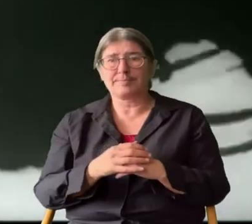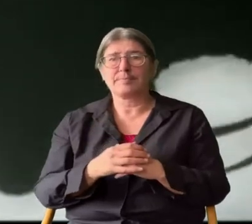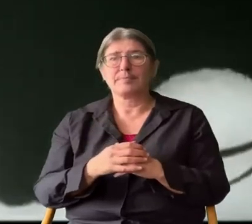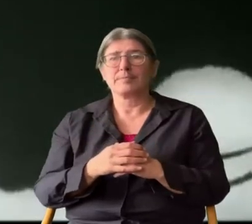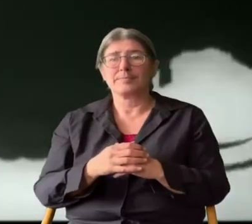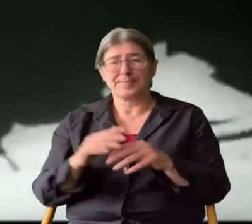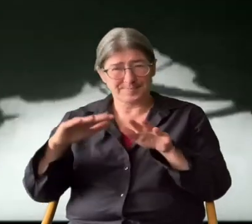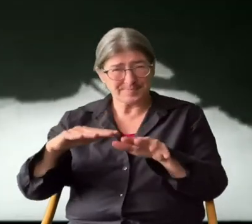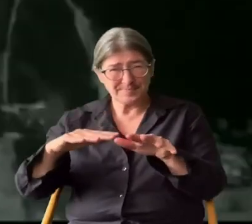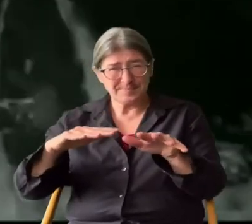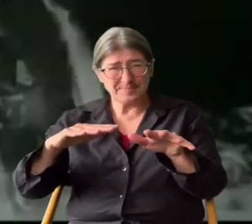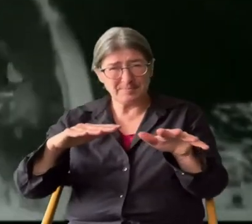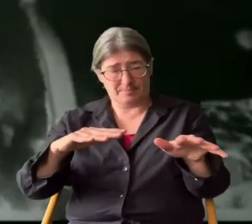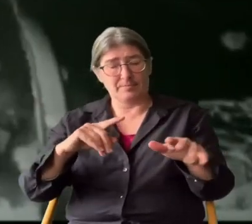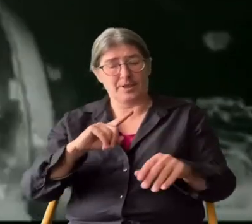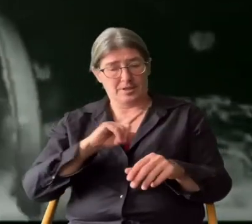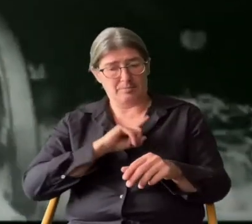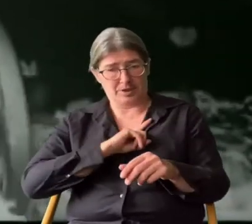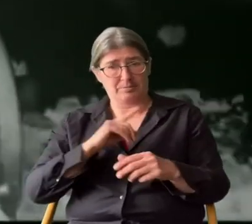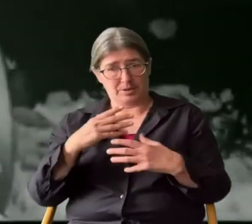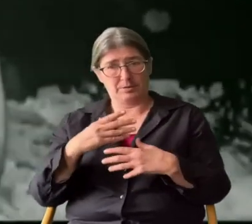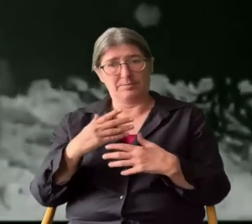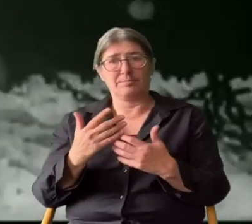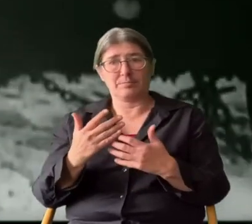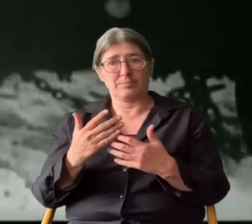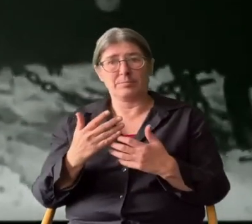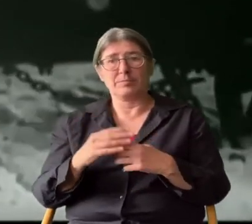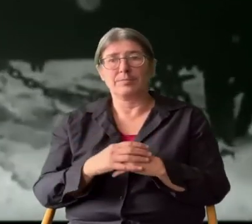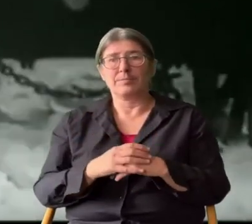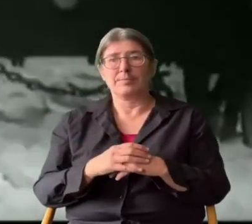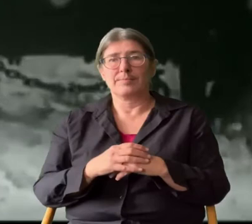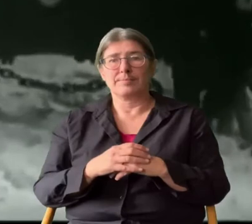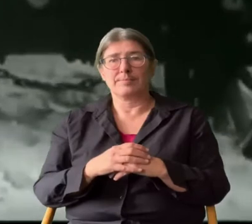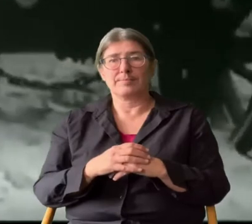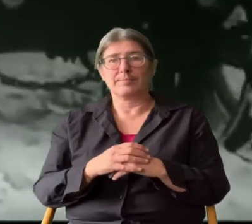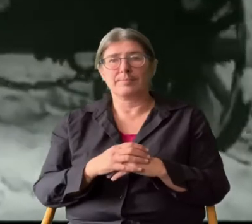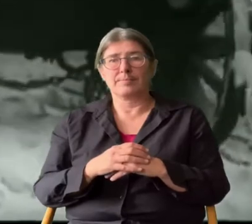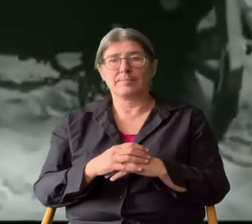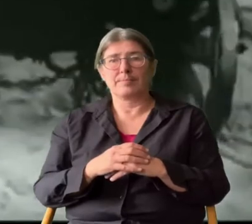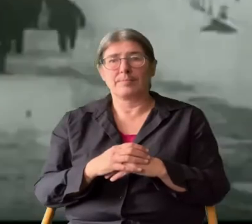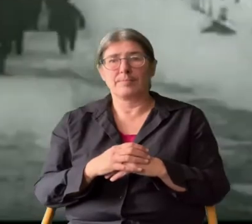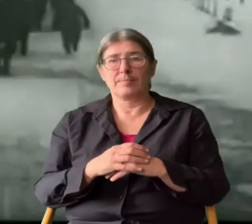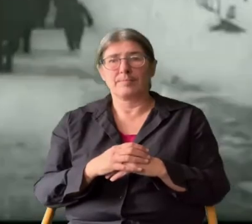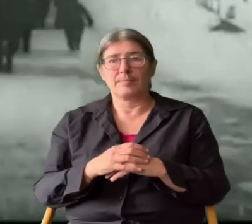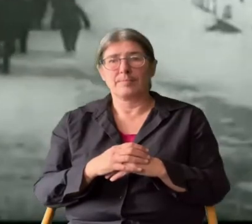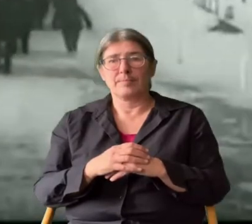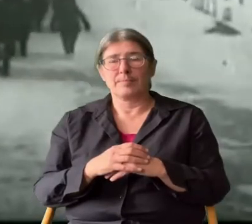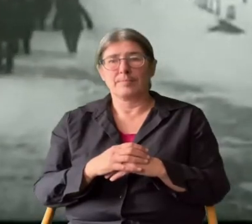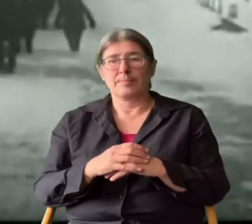Im großen Dreck ist jeder auf sich gestellt.